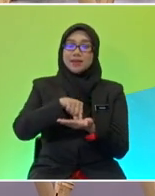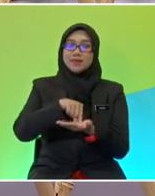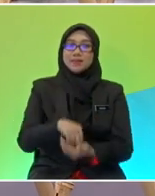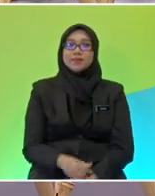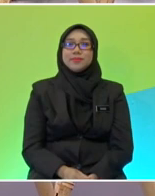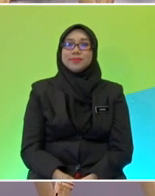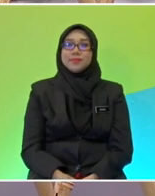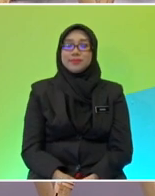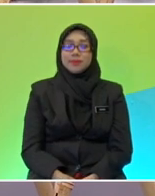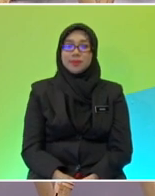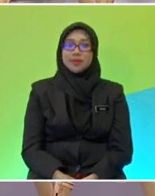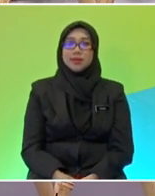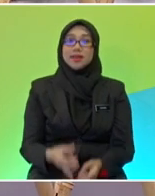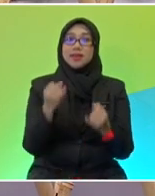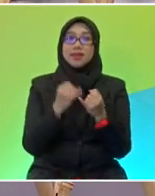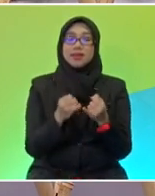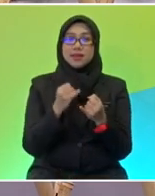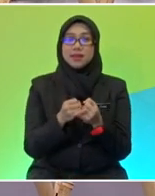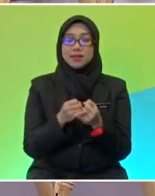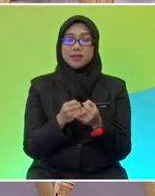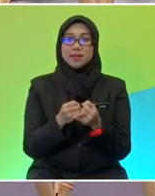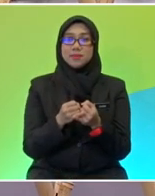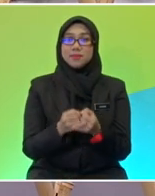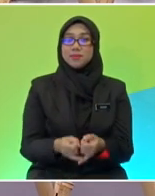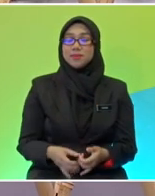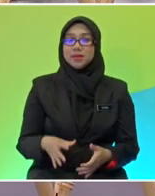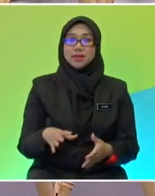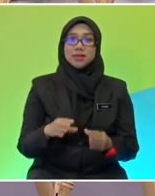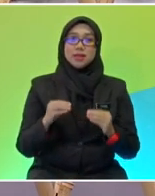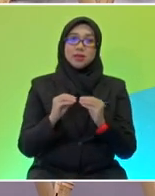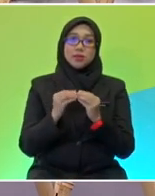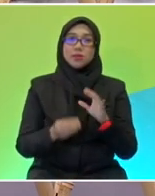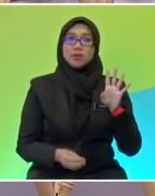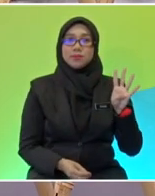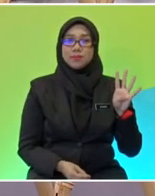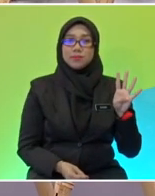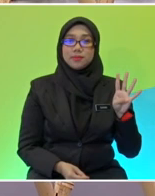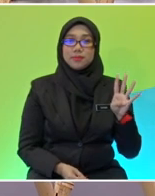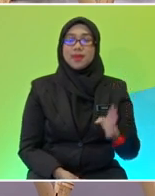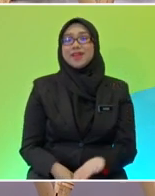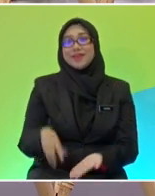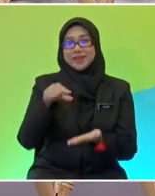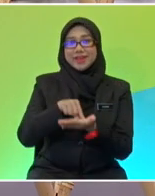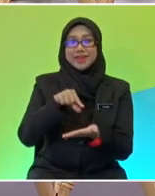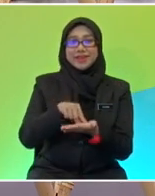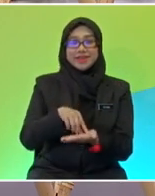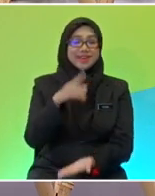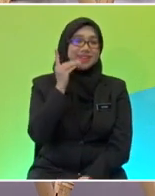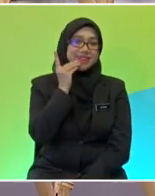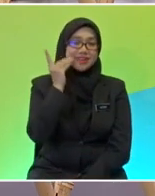sini dan akhir sekali peringkat yang keempat ayam dewasa